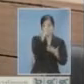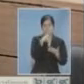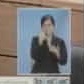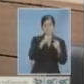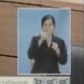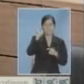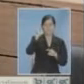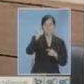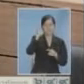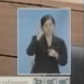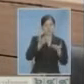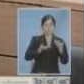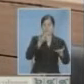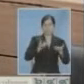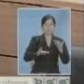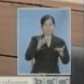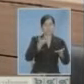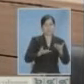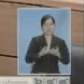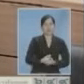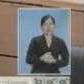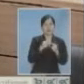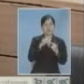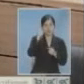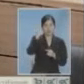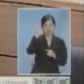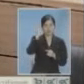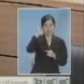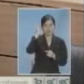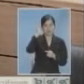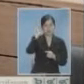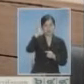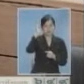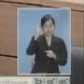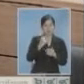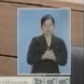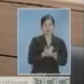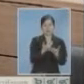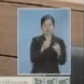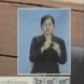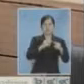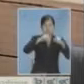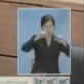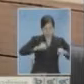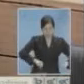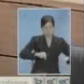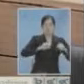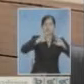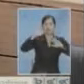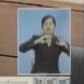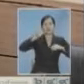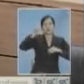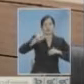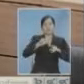รายอะไรก็อภิปรายไปครับเพราะว่าการอภิปรายยังไงก็ ถึงว่าลงมติเสียงข้างมากก็ชนะอยู่